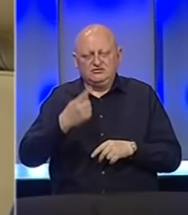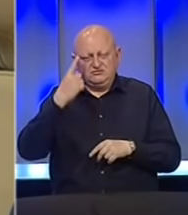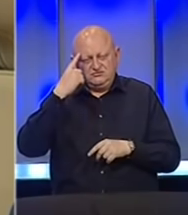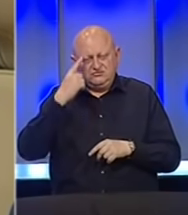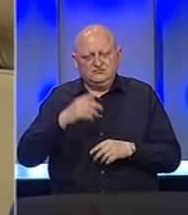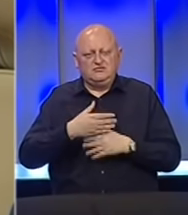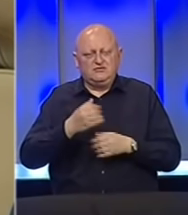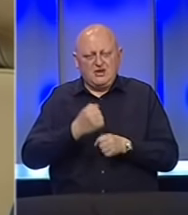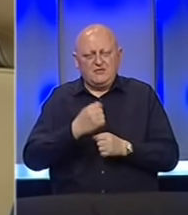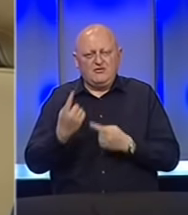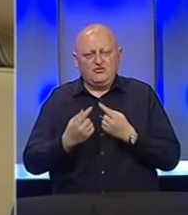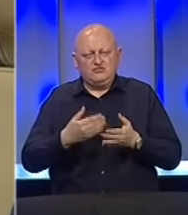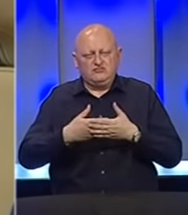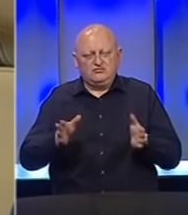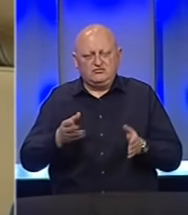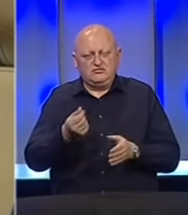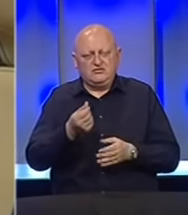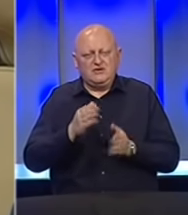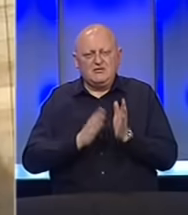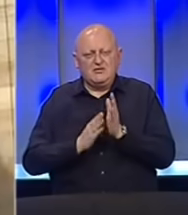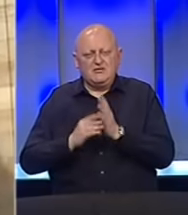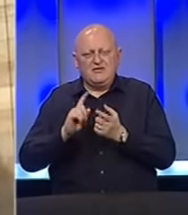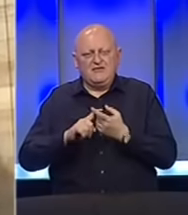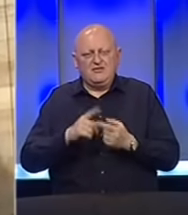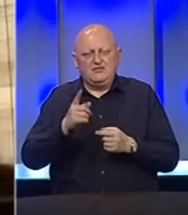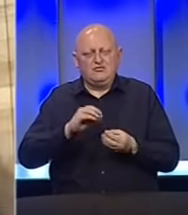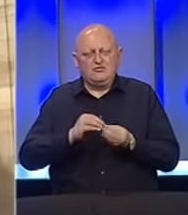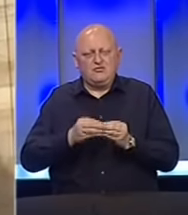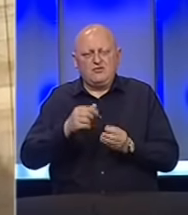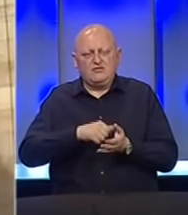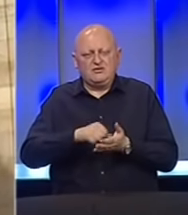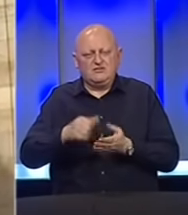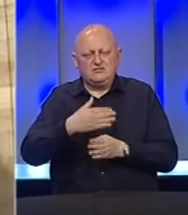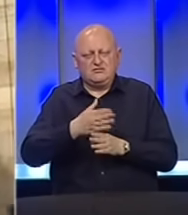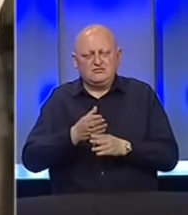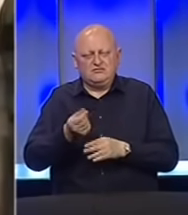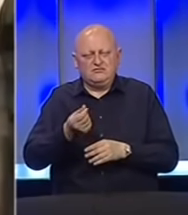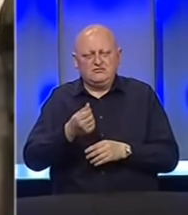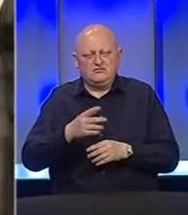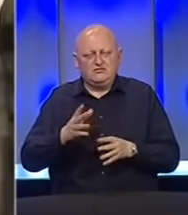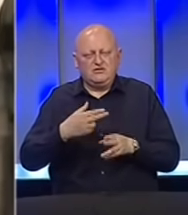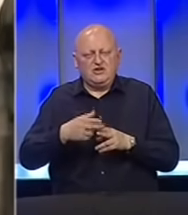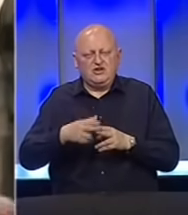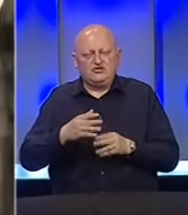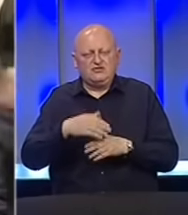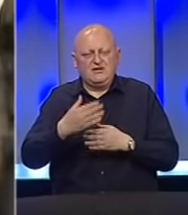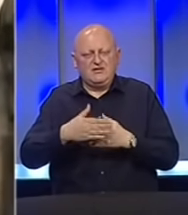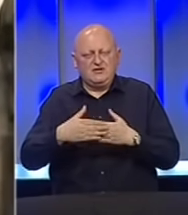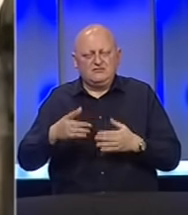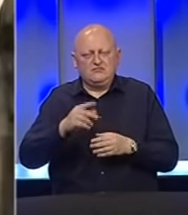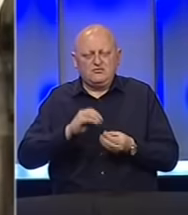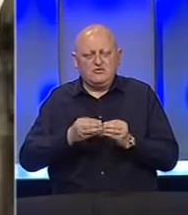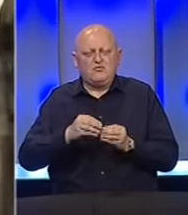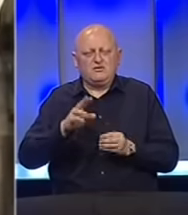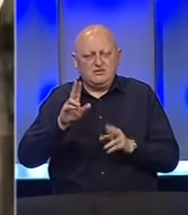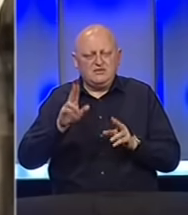da su stvoreni uslovi za deblokadu sredstava od MMF-a i da je problem u isplati i raspodjeli sredstava riješen davanjem garancije, čini se da